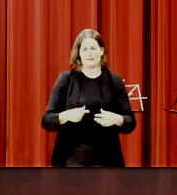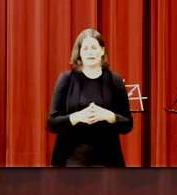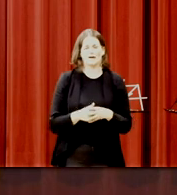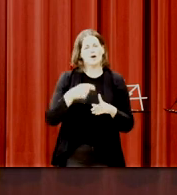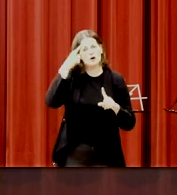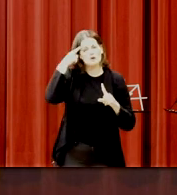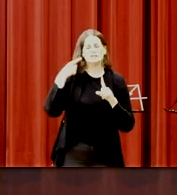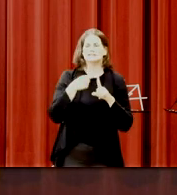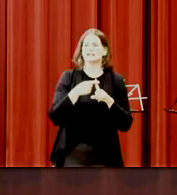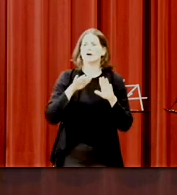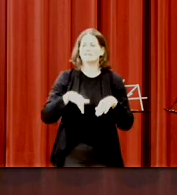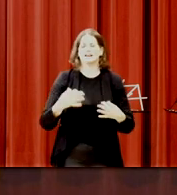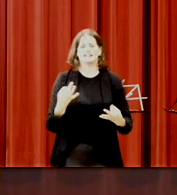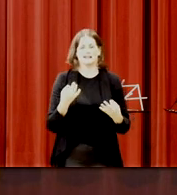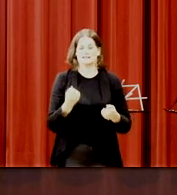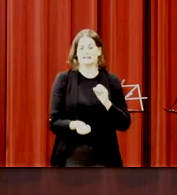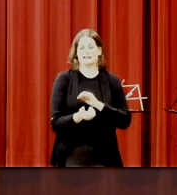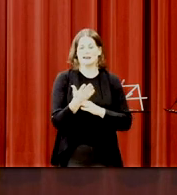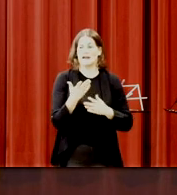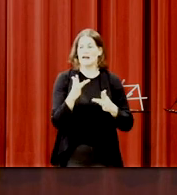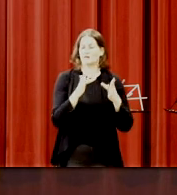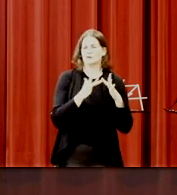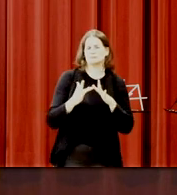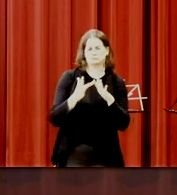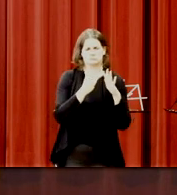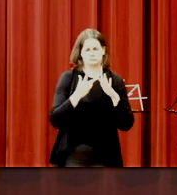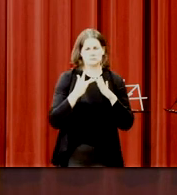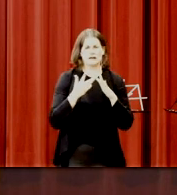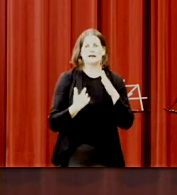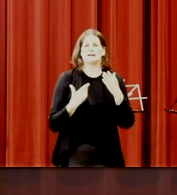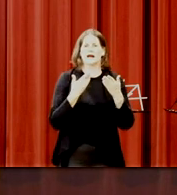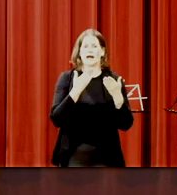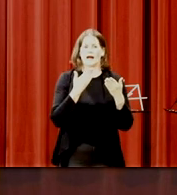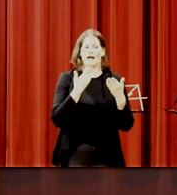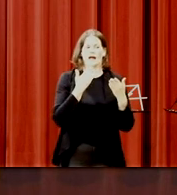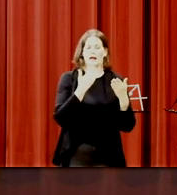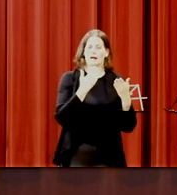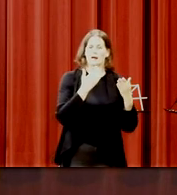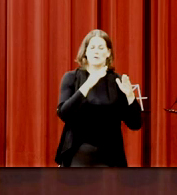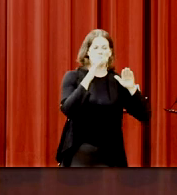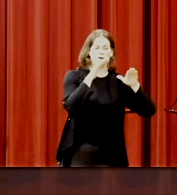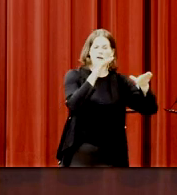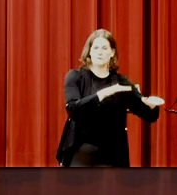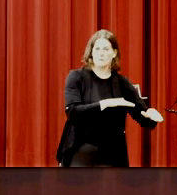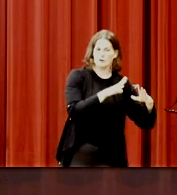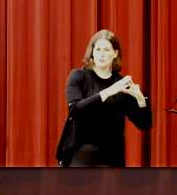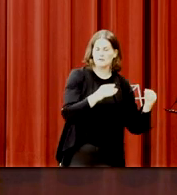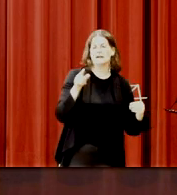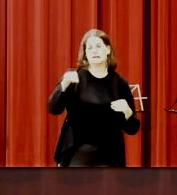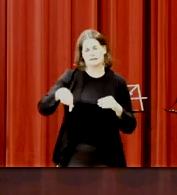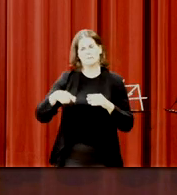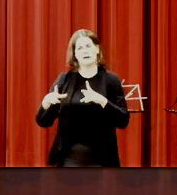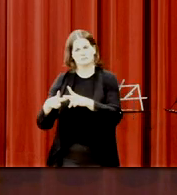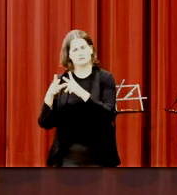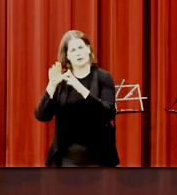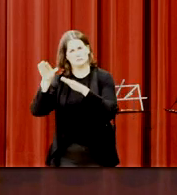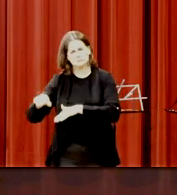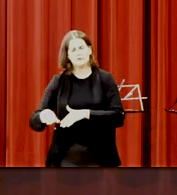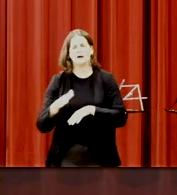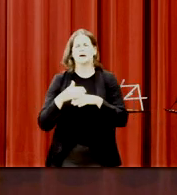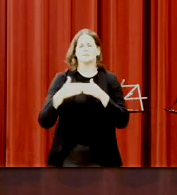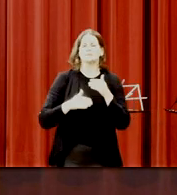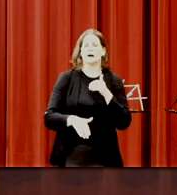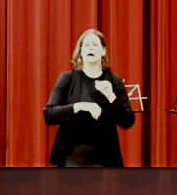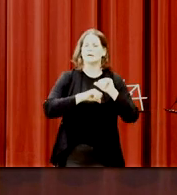poder afrontar els reptes de futur amb confiança i amb determinació. I acabo amb un desig. El desig és